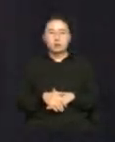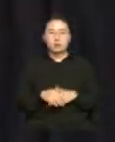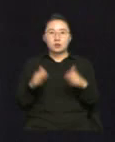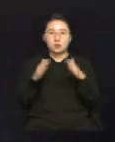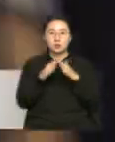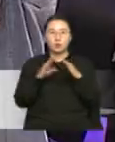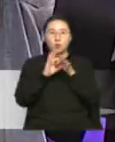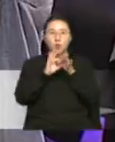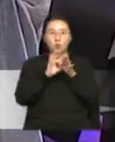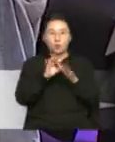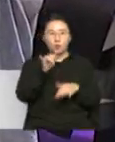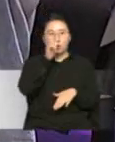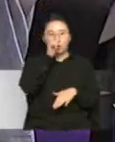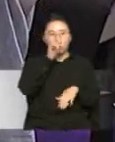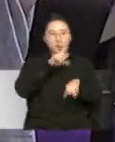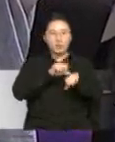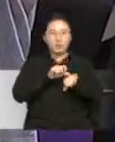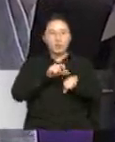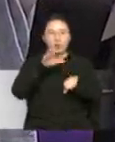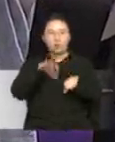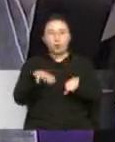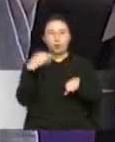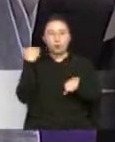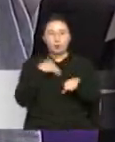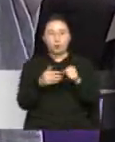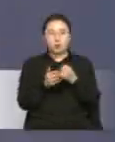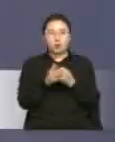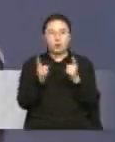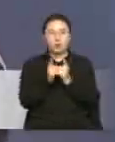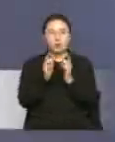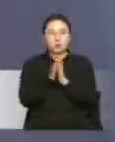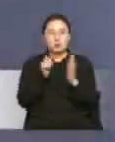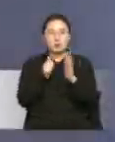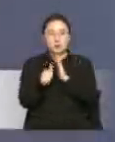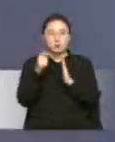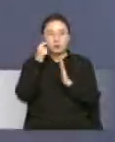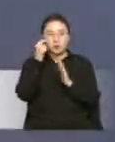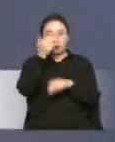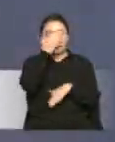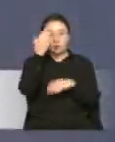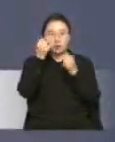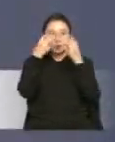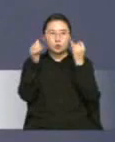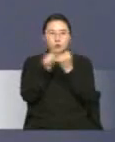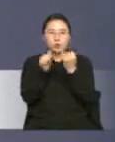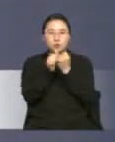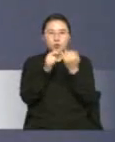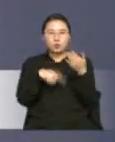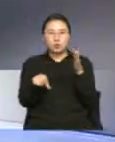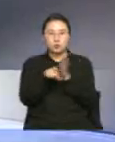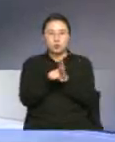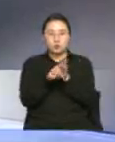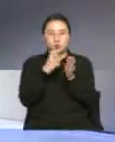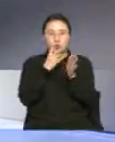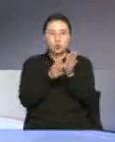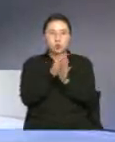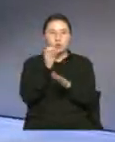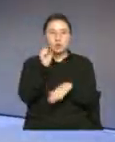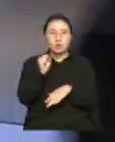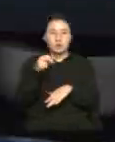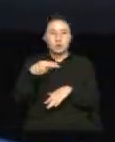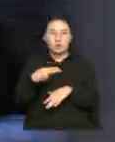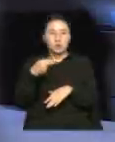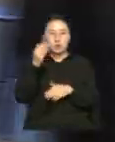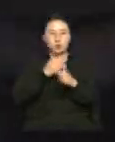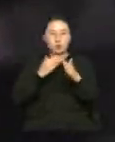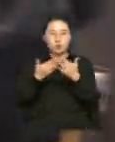주택에 관심이 있지만 시간적, 공간적 제약으로 직접 방문하지 못하는 청년과 신혼부부들을 위해 서울시와